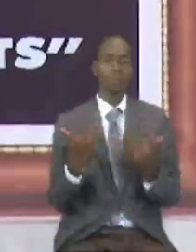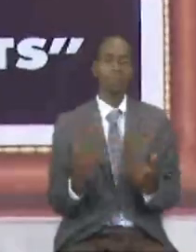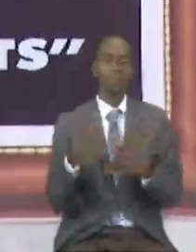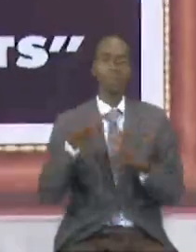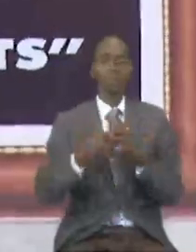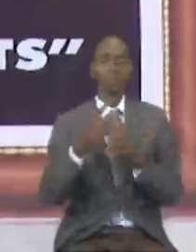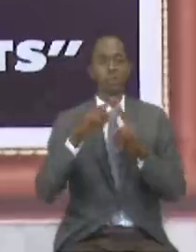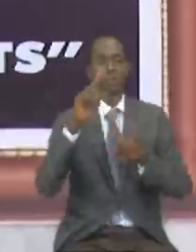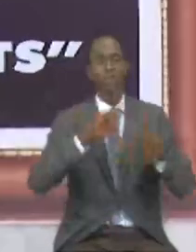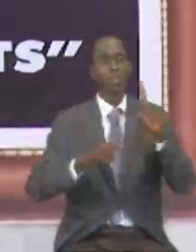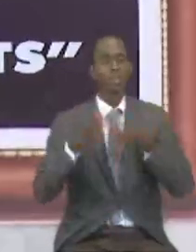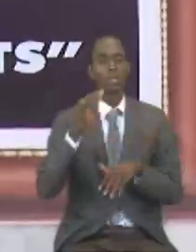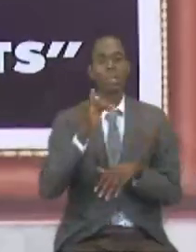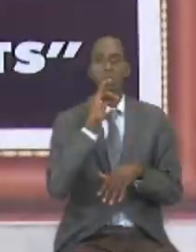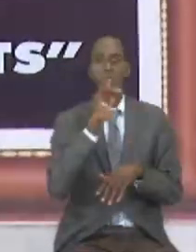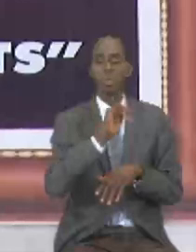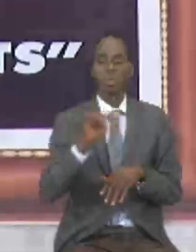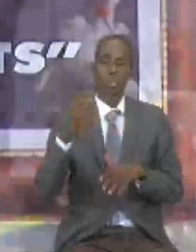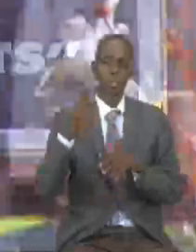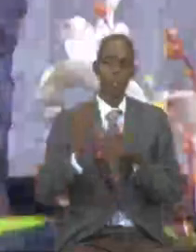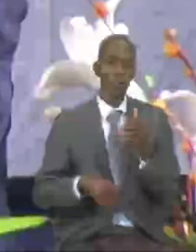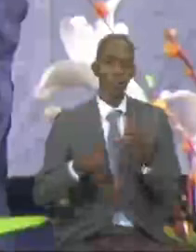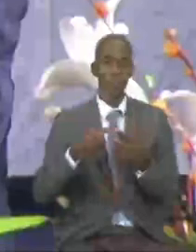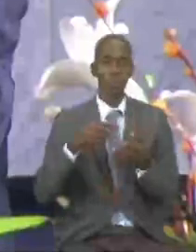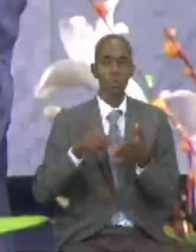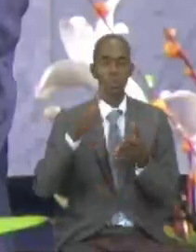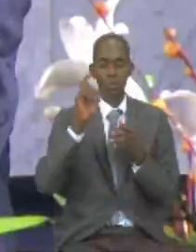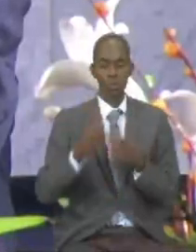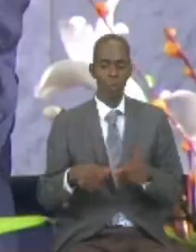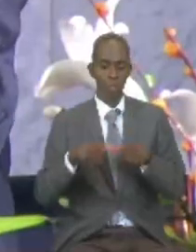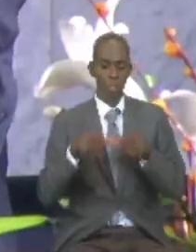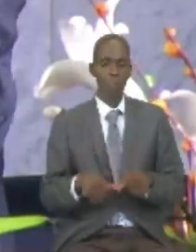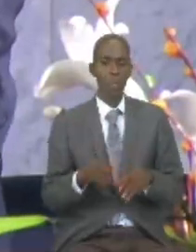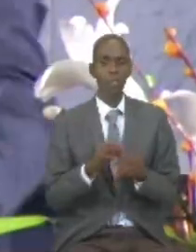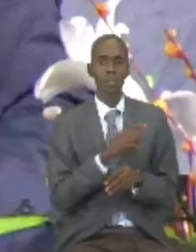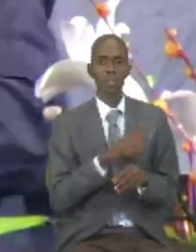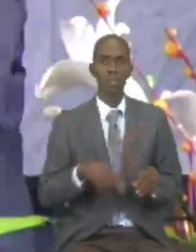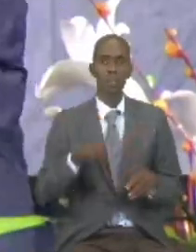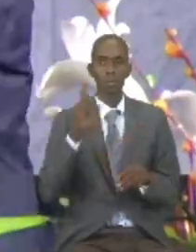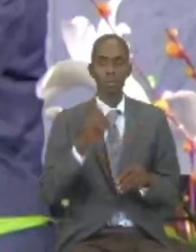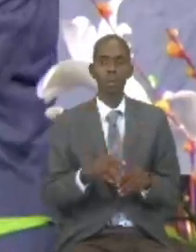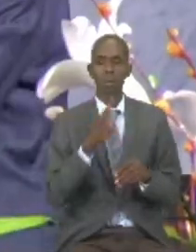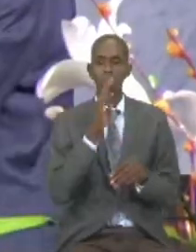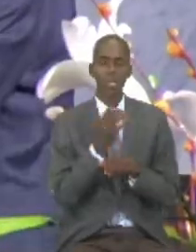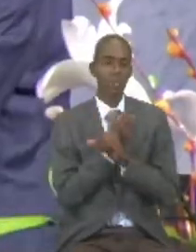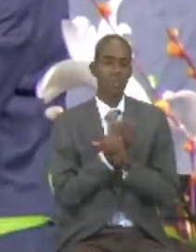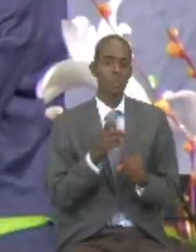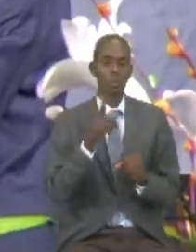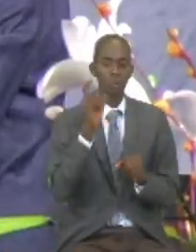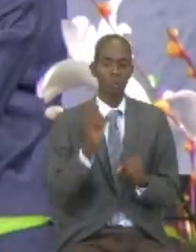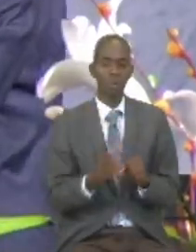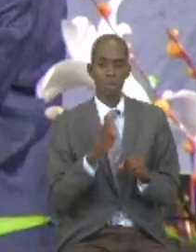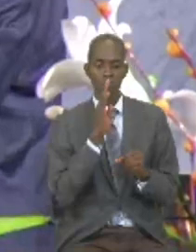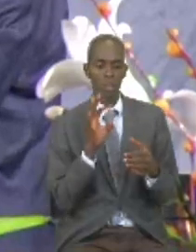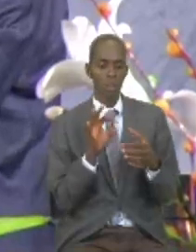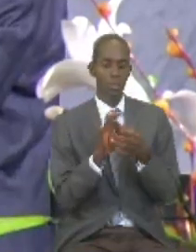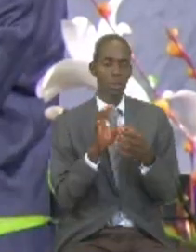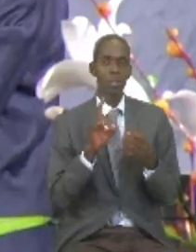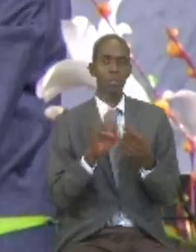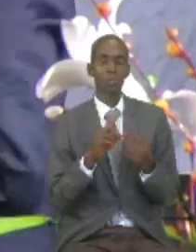bouche et parlez au Seigneur. Il y a un prix à payer. Vous devez demeurer dans le Seigneur. Vous devez être sauvé. Vous devez